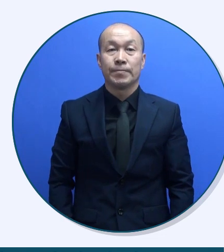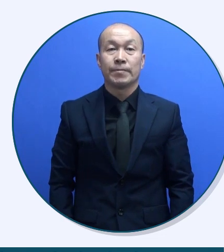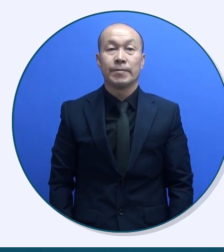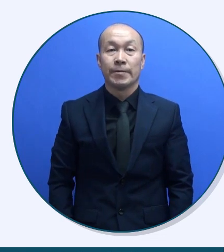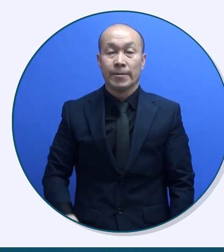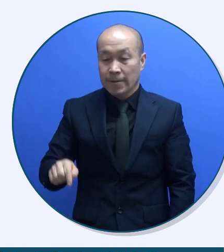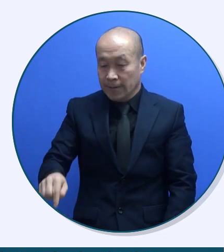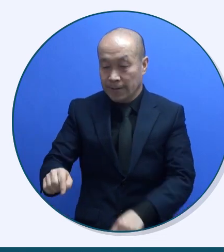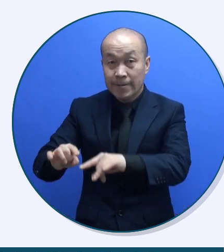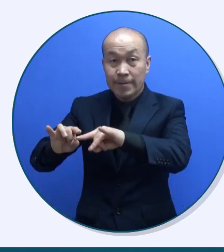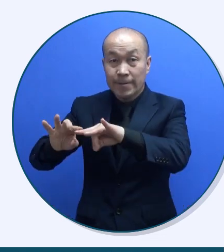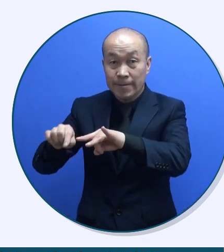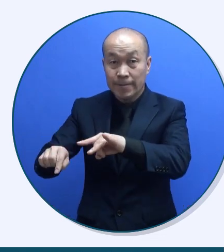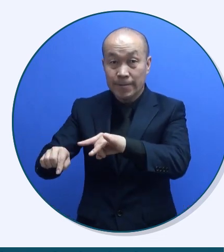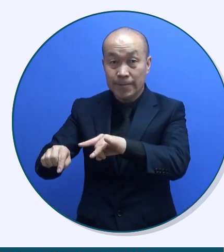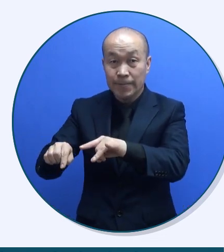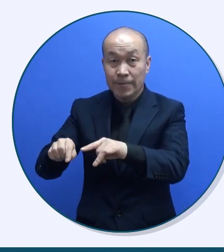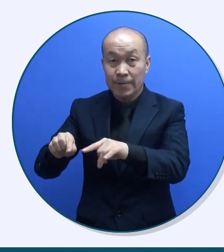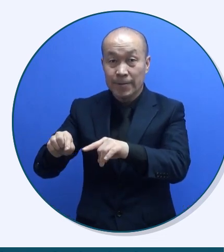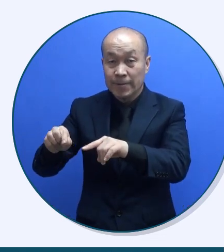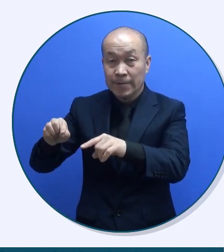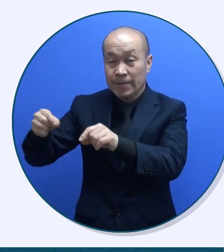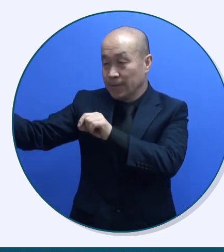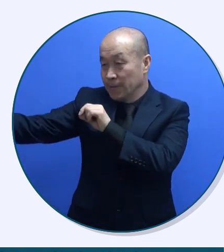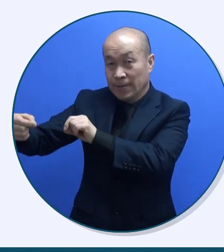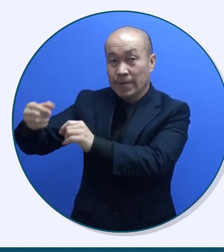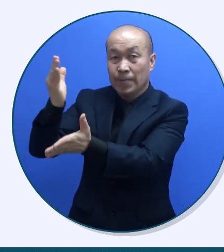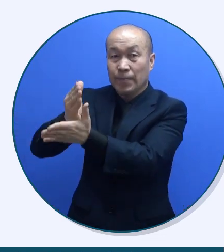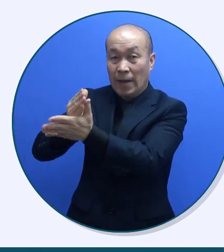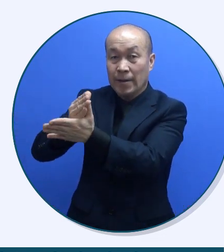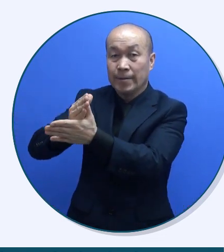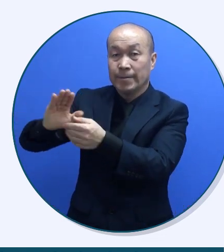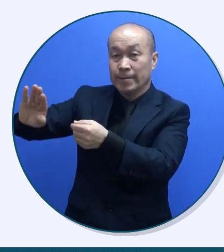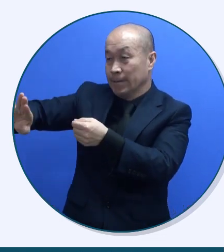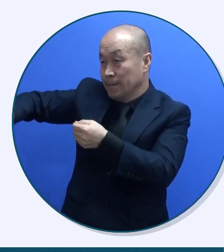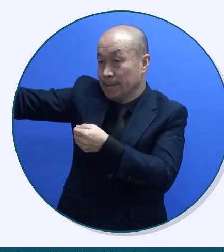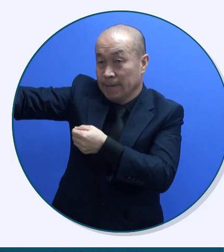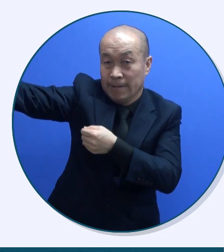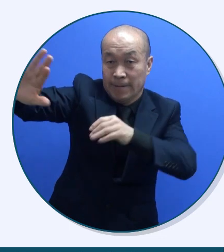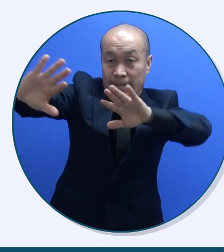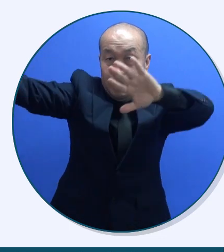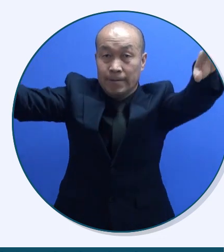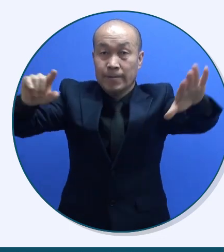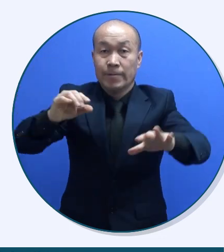정기적 충격이 들어갈 때 환자가 살짝 들썩이기도 하니 놀라지 마세요.